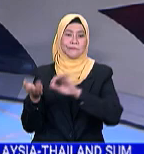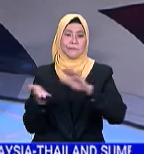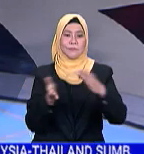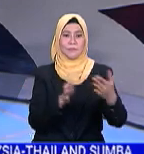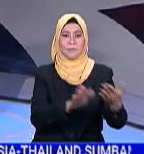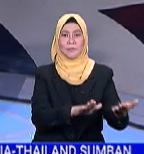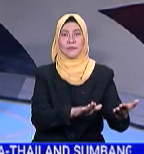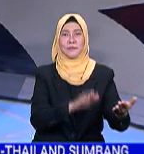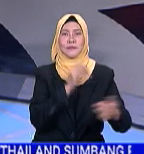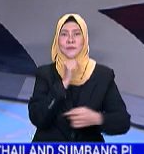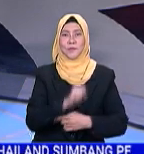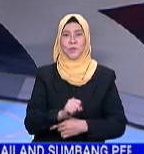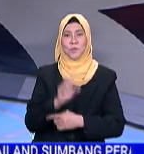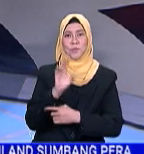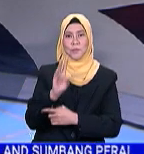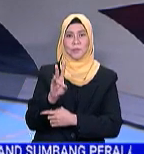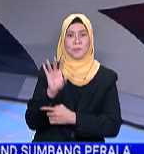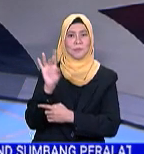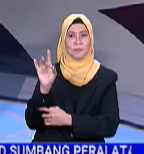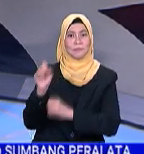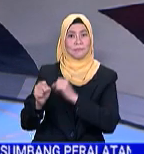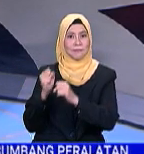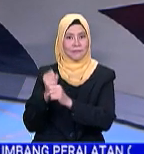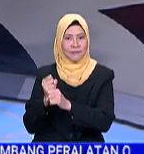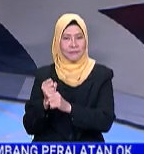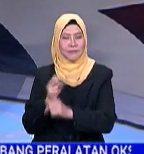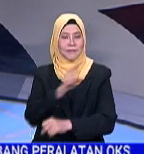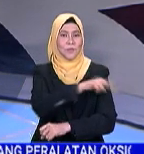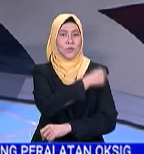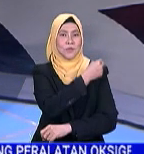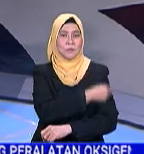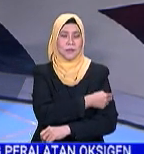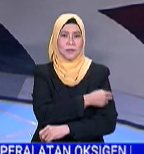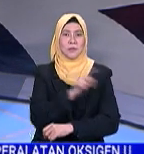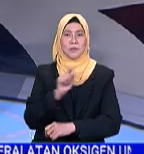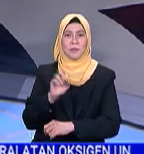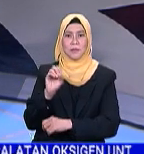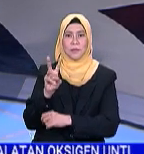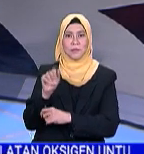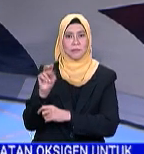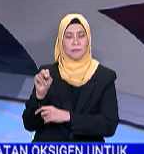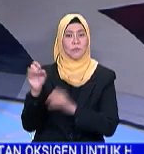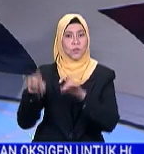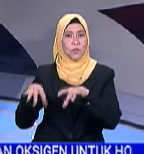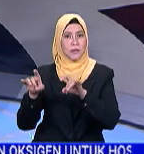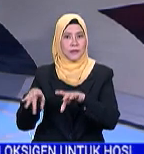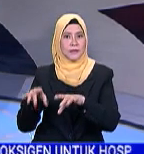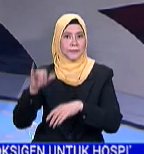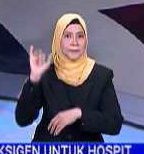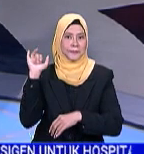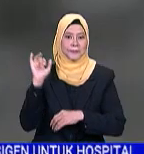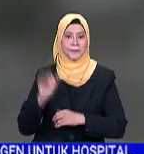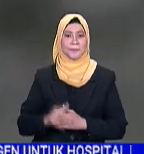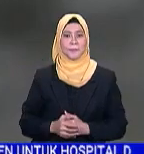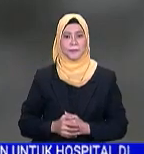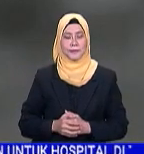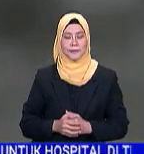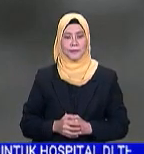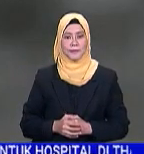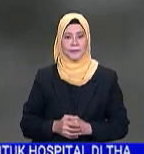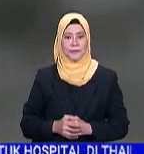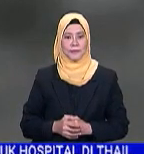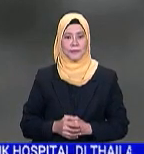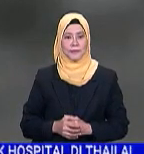nafas terakhir pada usia 78 tahun di Hospital Townsville, Queensland, Australia semalam.